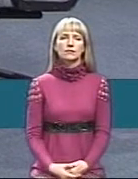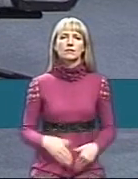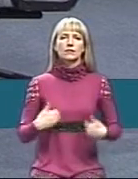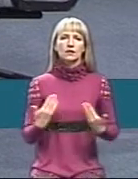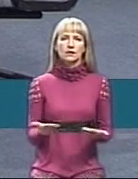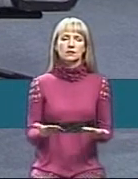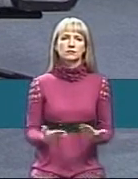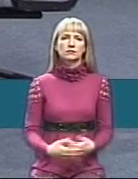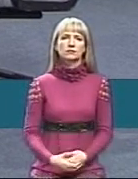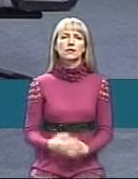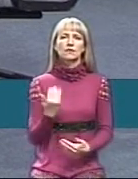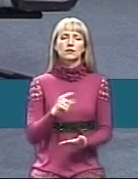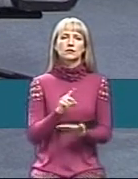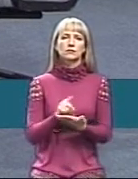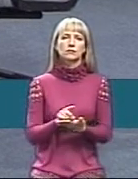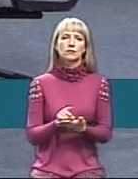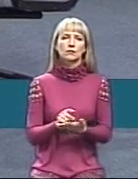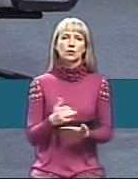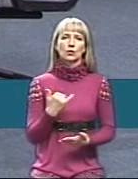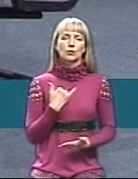Здравствуйте. Будь ласка, ваше запитання. Добрий вечір.